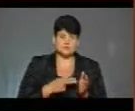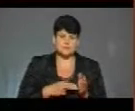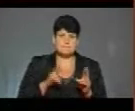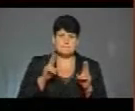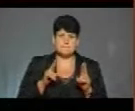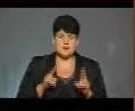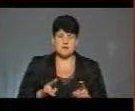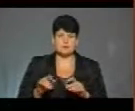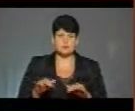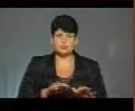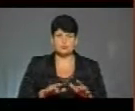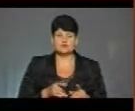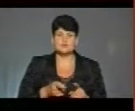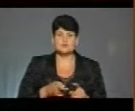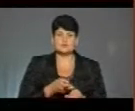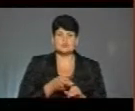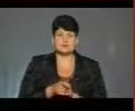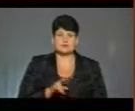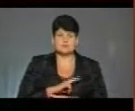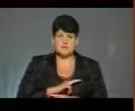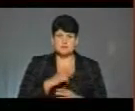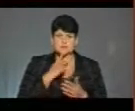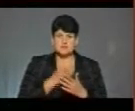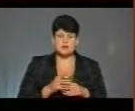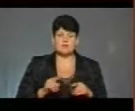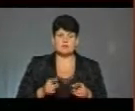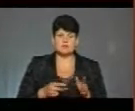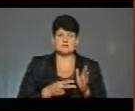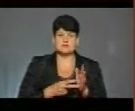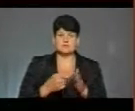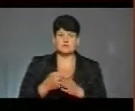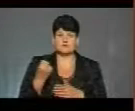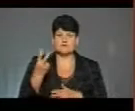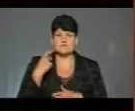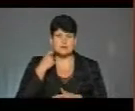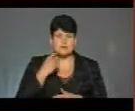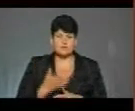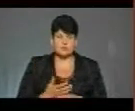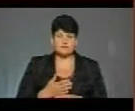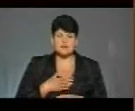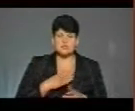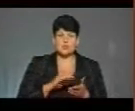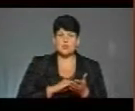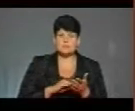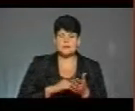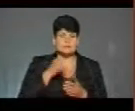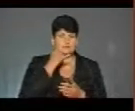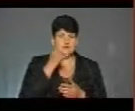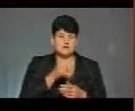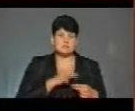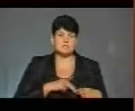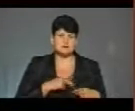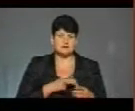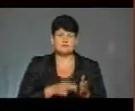правил безпеки руху, що спричинило смерть. Передбачає ув'язнення від 7 до 12 років. Наші кореспонденти телефонували до